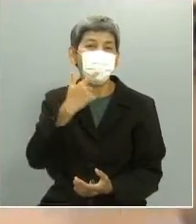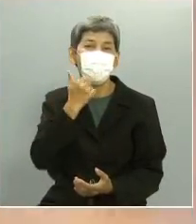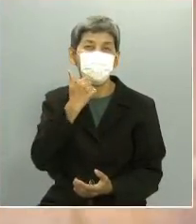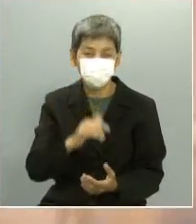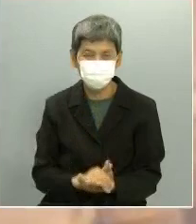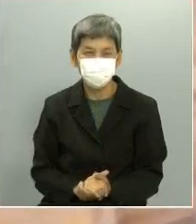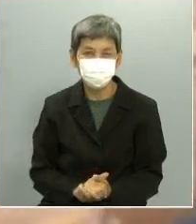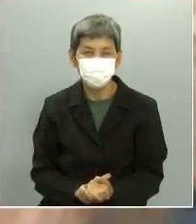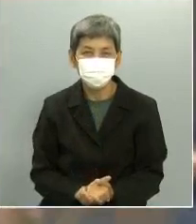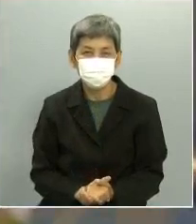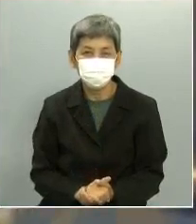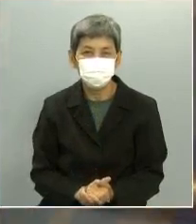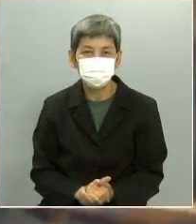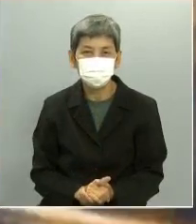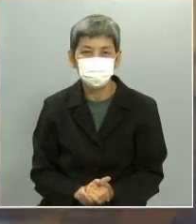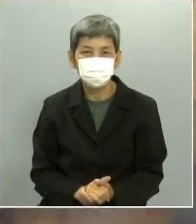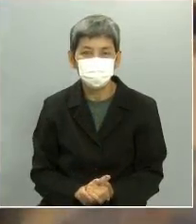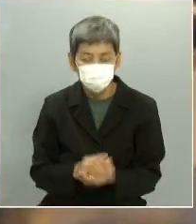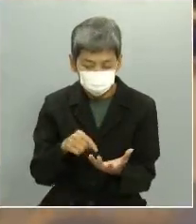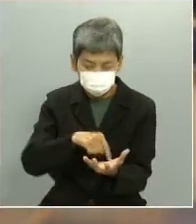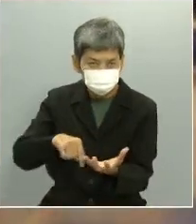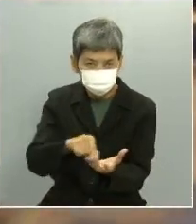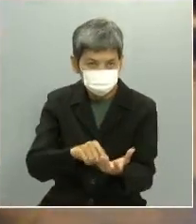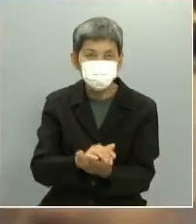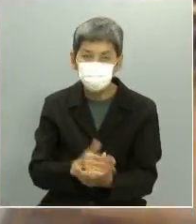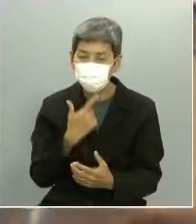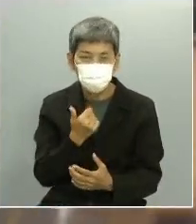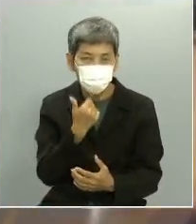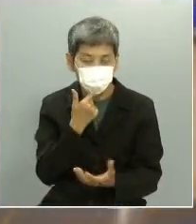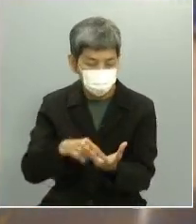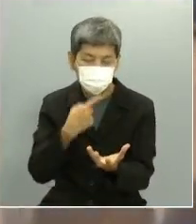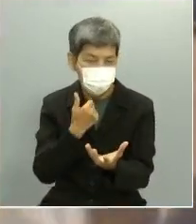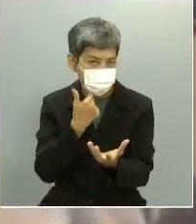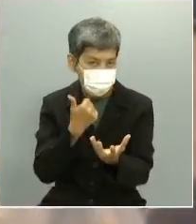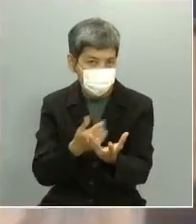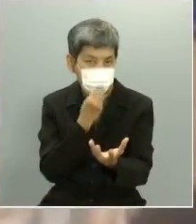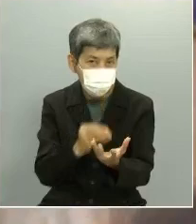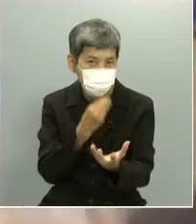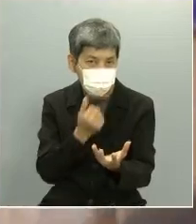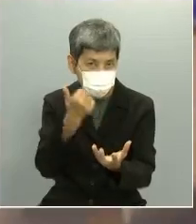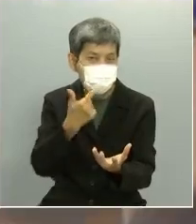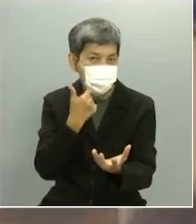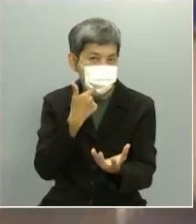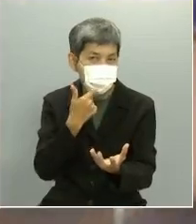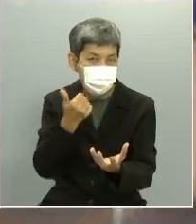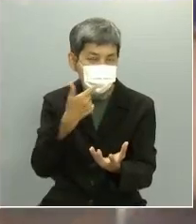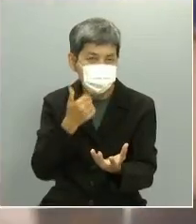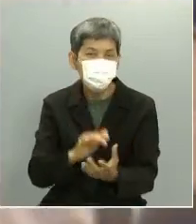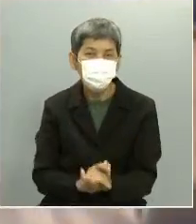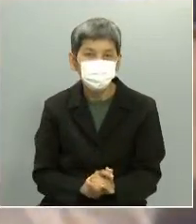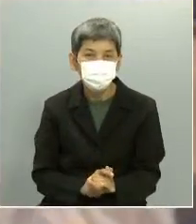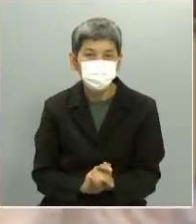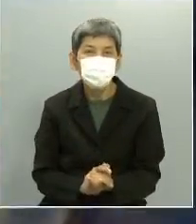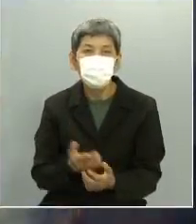กันก็มีนะคะ ป๊อปคอร์นยี่ห้อไทยครับ เอออร่อยมากเลยอ่ะ อร่อยมาก เออ เยอะเลยอ่ะอ ร่อยมากนี่ก็ขั้วเก่าเนี่